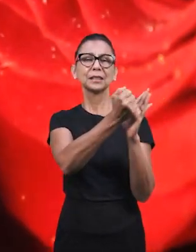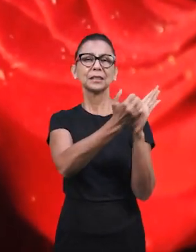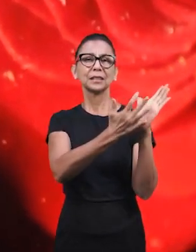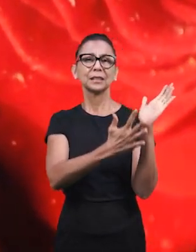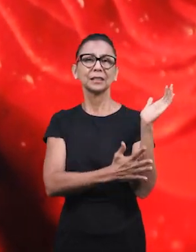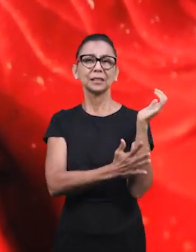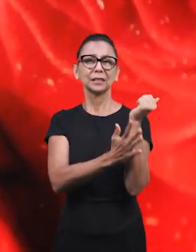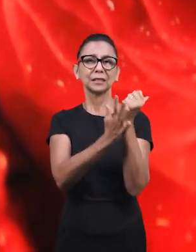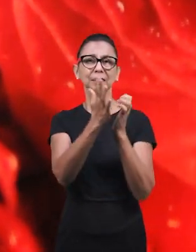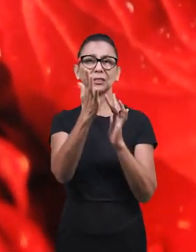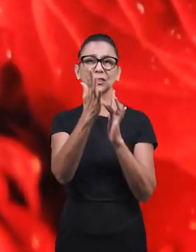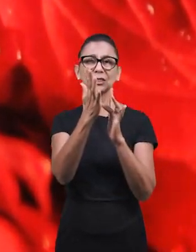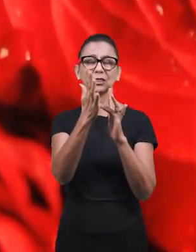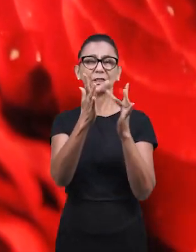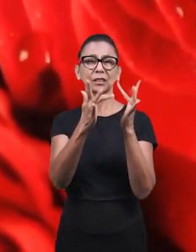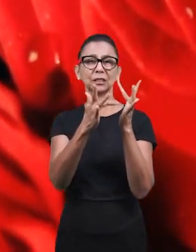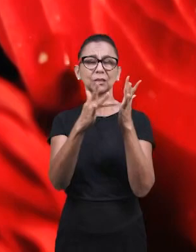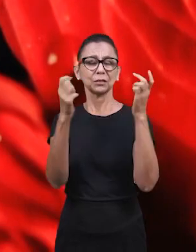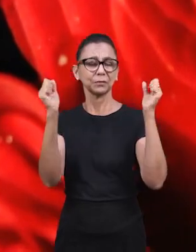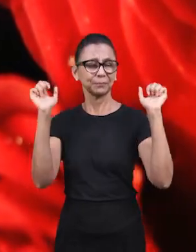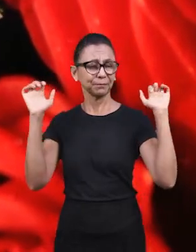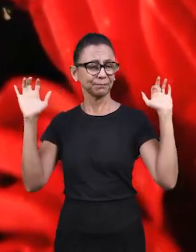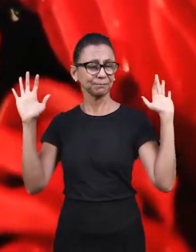кровью креста,